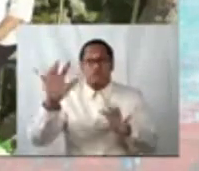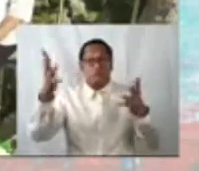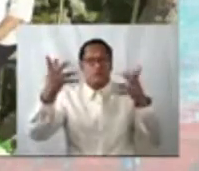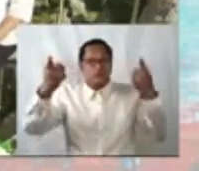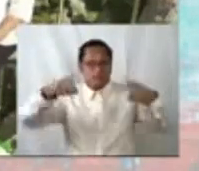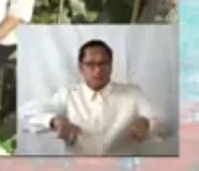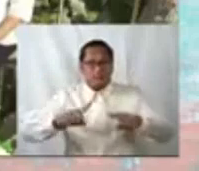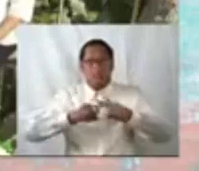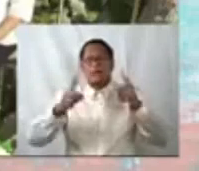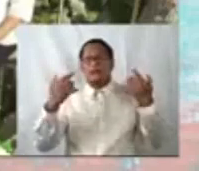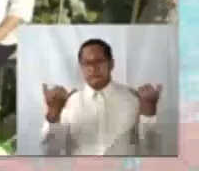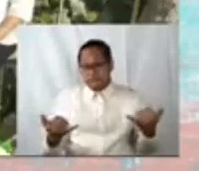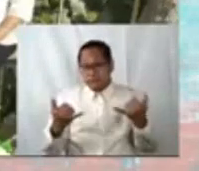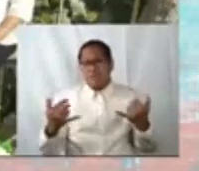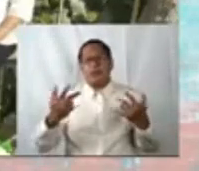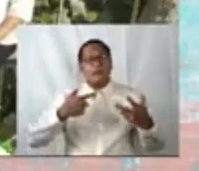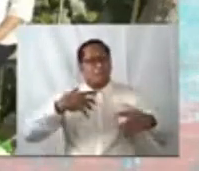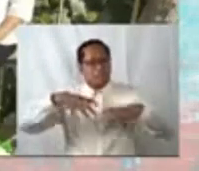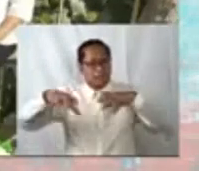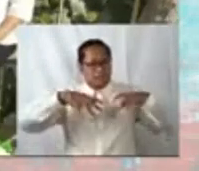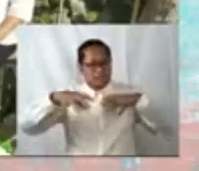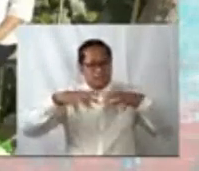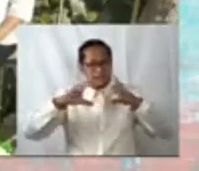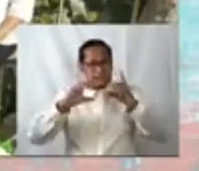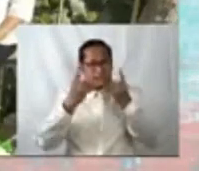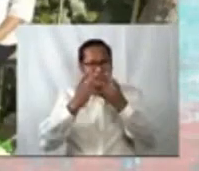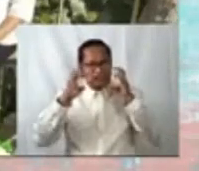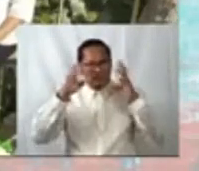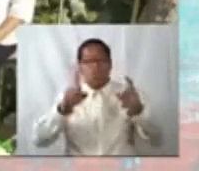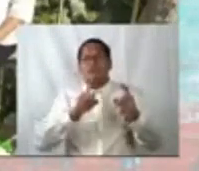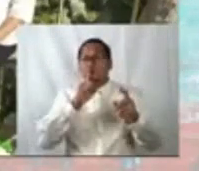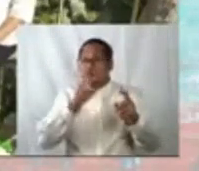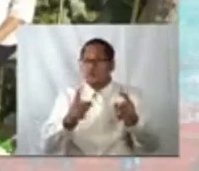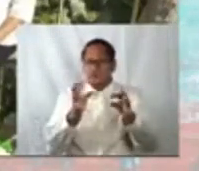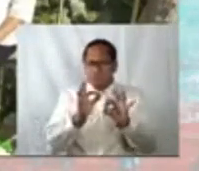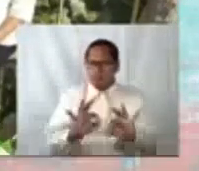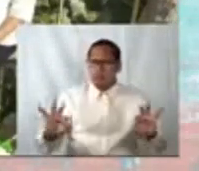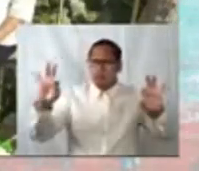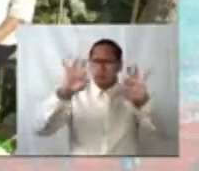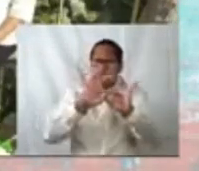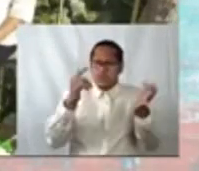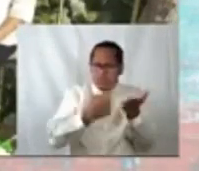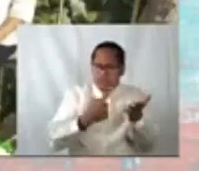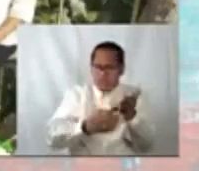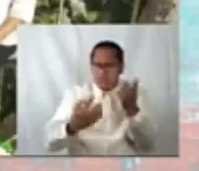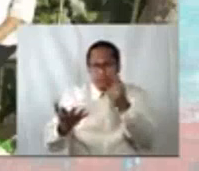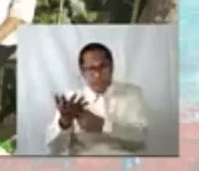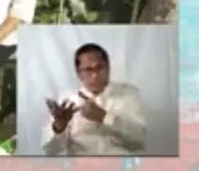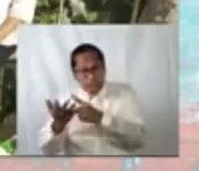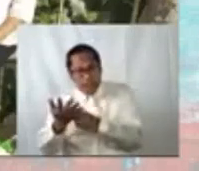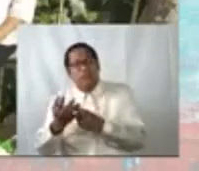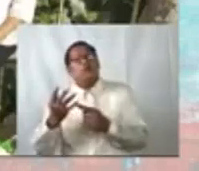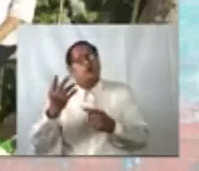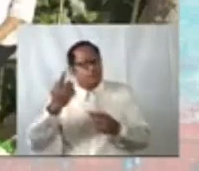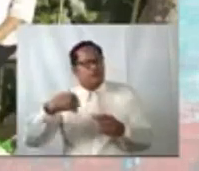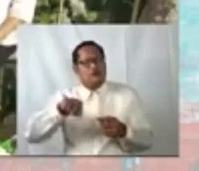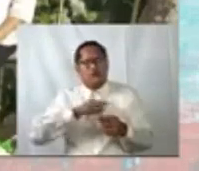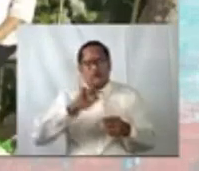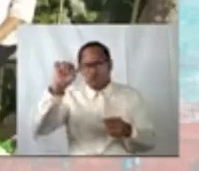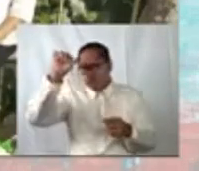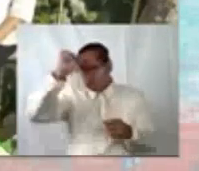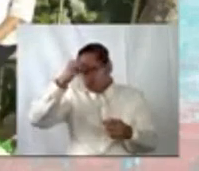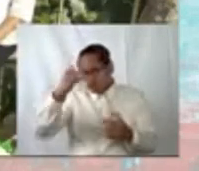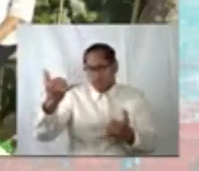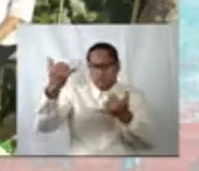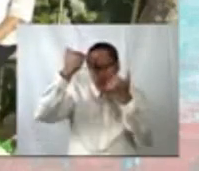Pero ngayon, ang daming aktibidad ng DepEd at makabuluhang diskusyon tulad nito para lalong maikintal sa isipan ng